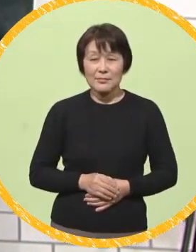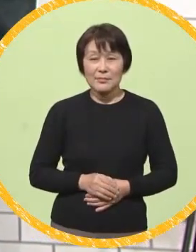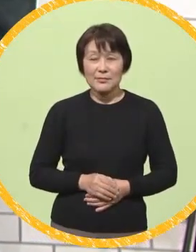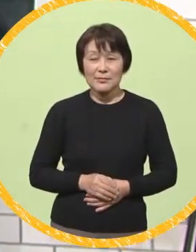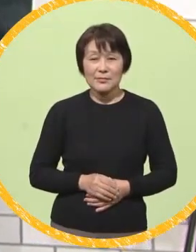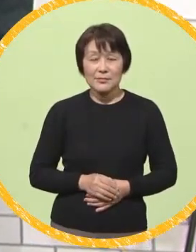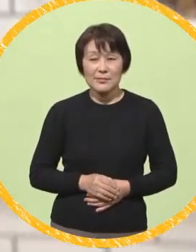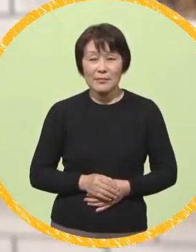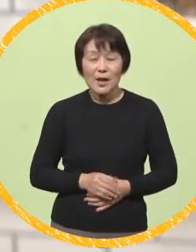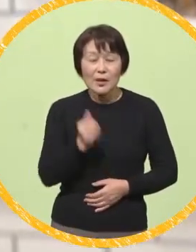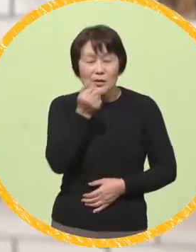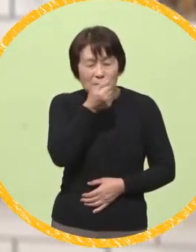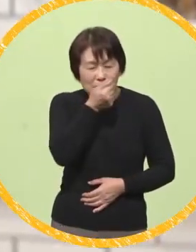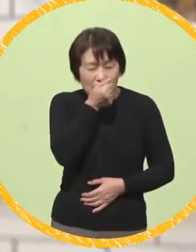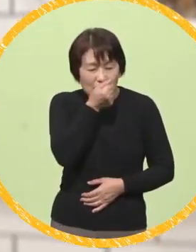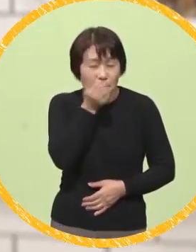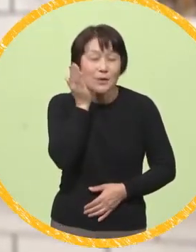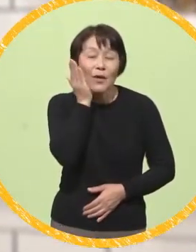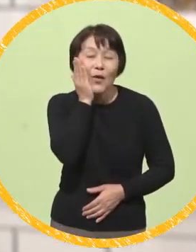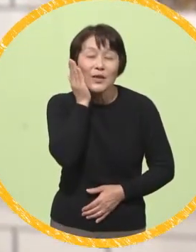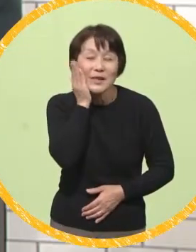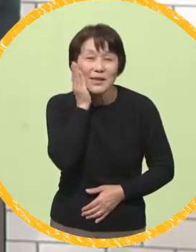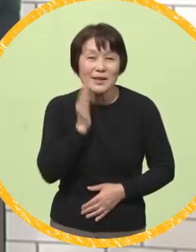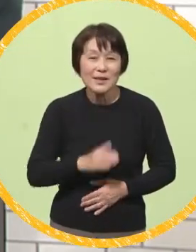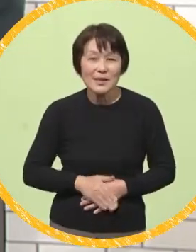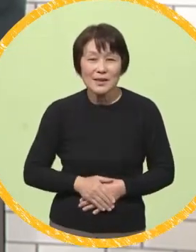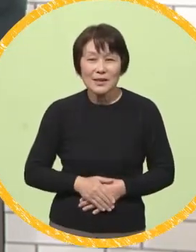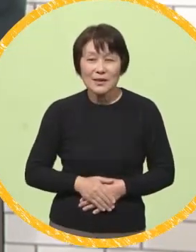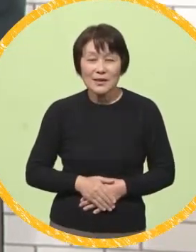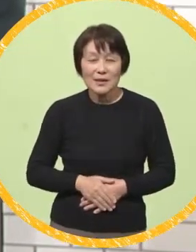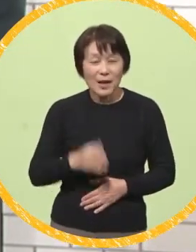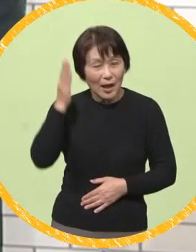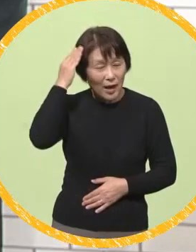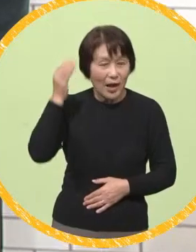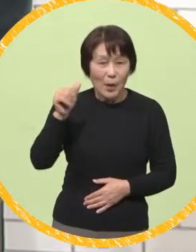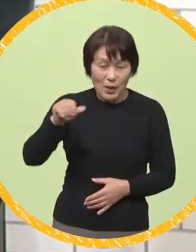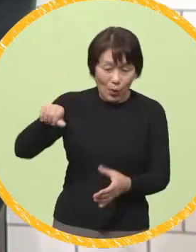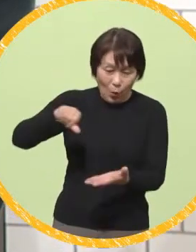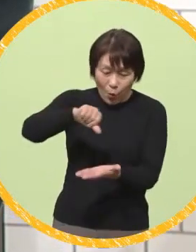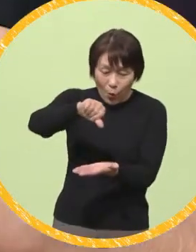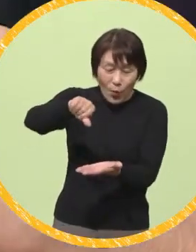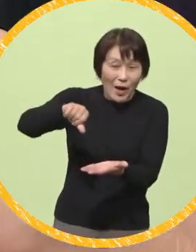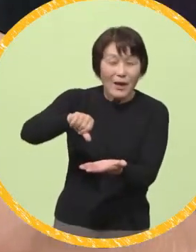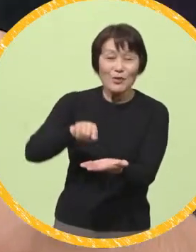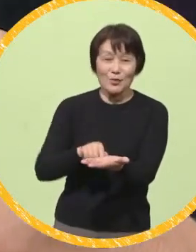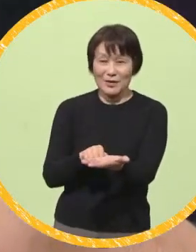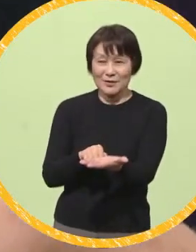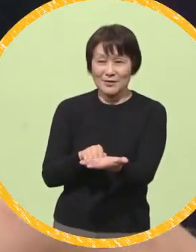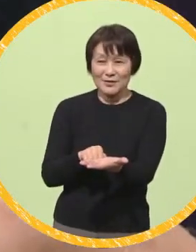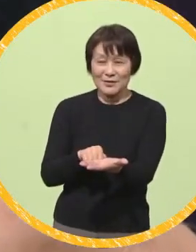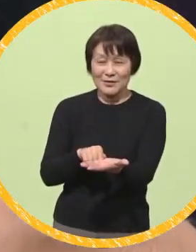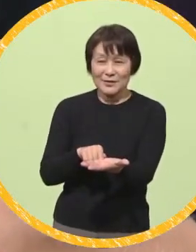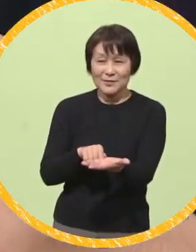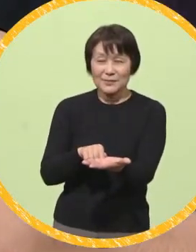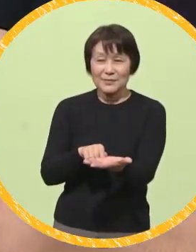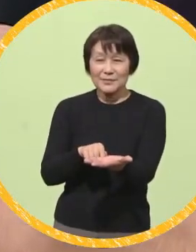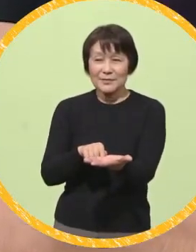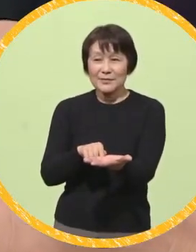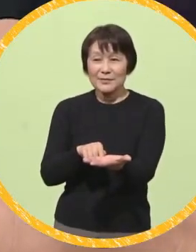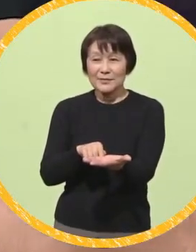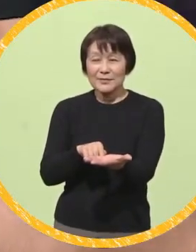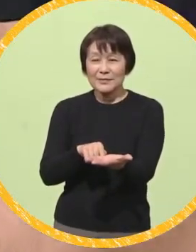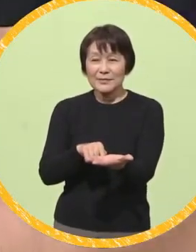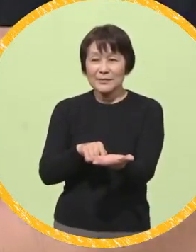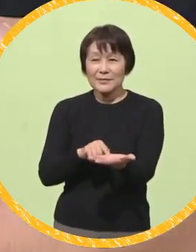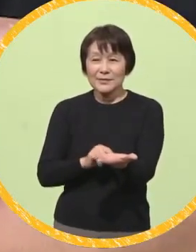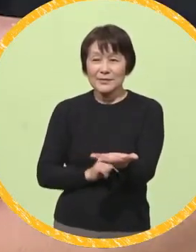うん、十分美味しい、美味しい、ね、めちゃくちゃ美味しいですよ。 じゃこれにこう、はい、オリーブをかけるんですよ、 これだってさっきすごい2倍も3倍